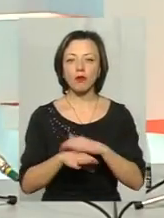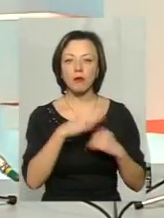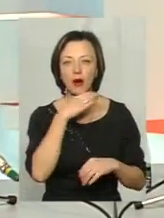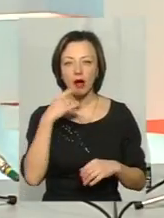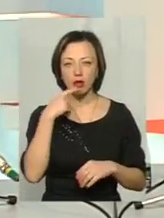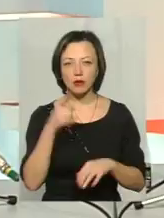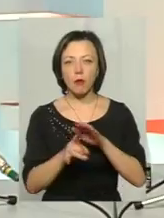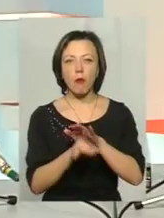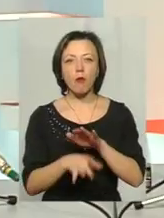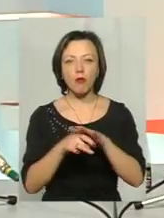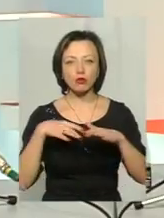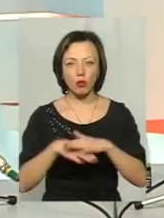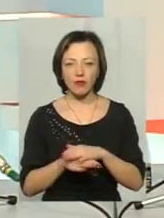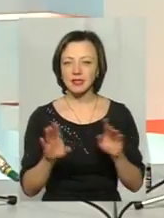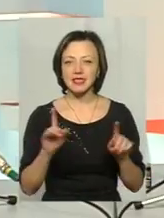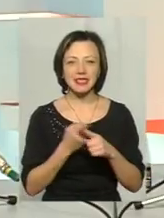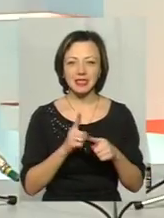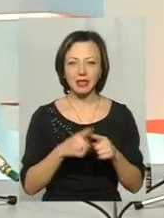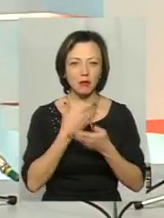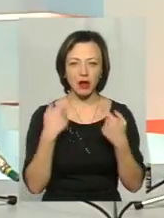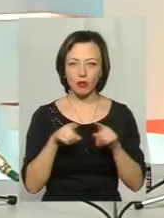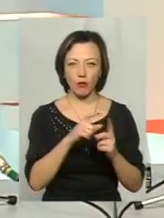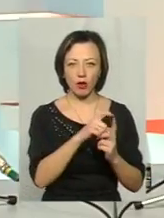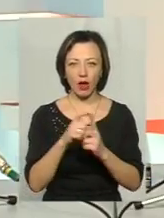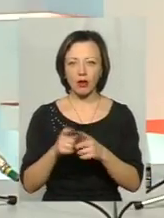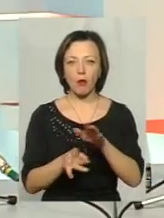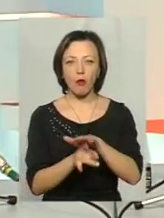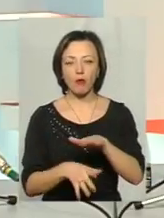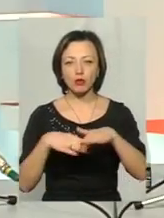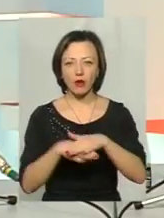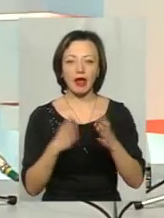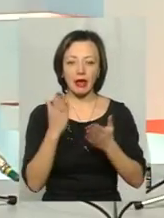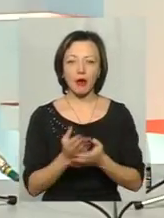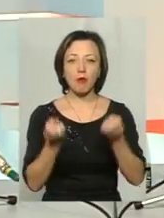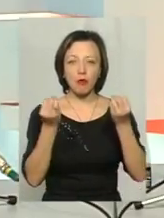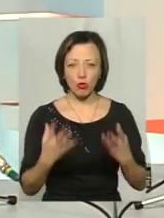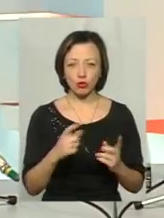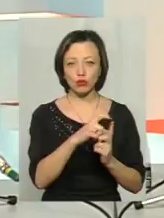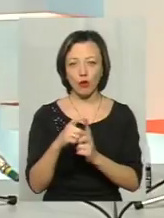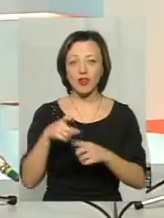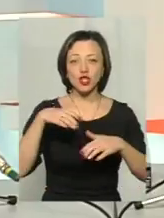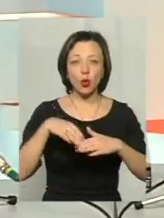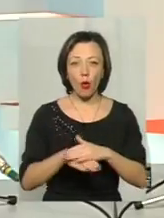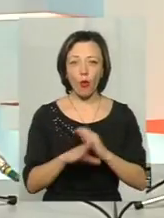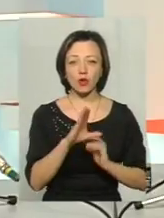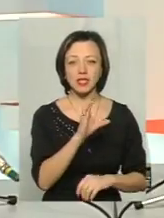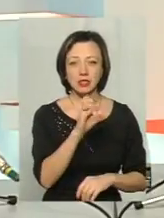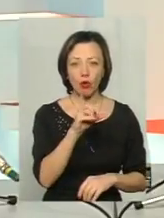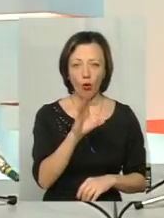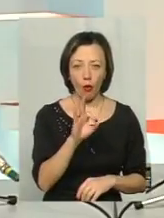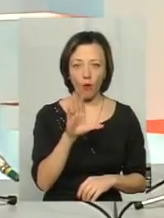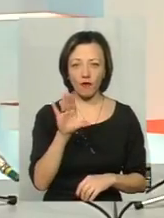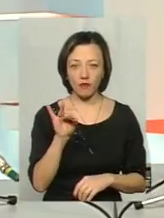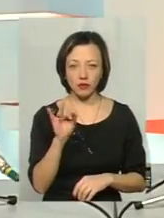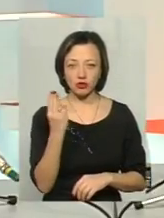кажуть, от бомбосховище. Це, ну, немає такого поняття бомбосховище, є сховище. І хотів би ще раз нагадати людям,